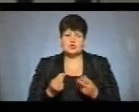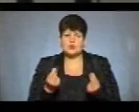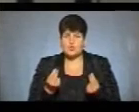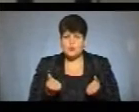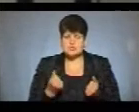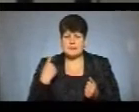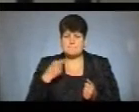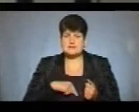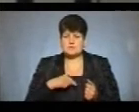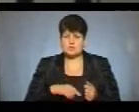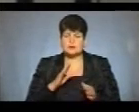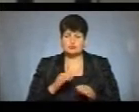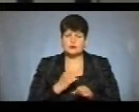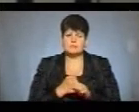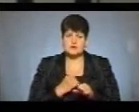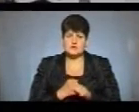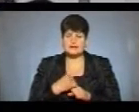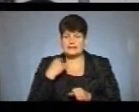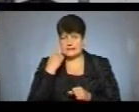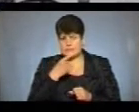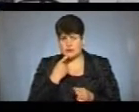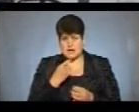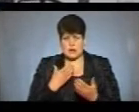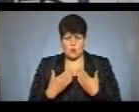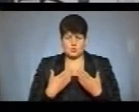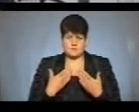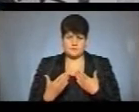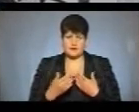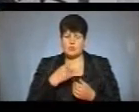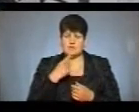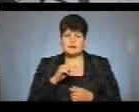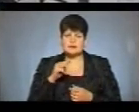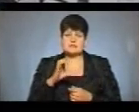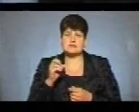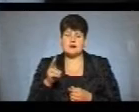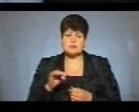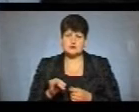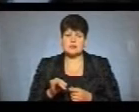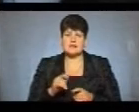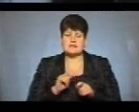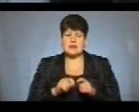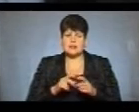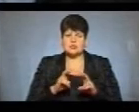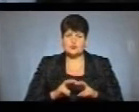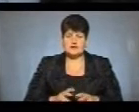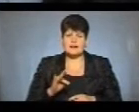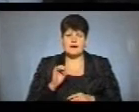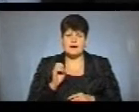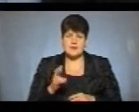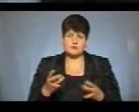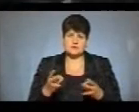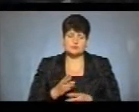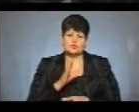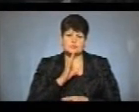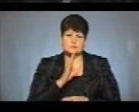буде працювати індивідуальні консультації. За словами Тетяни Скарлош, діагностуватися на рак молочної залози потрібно і чоловікам. Вона